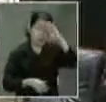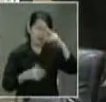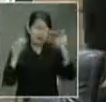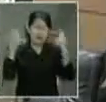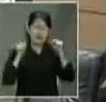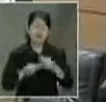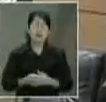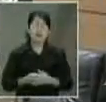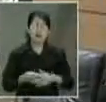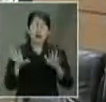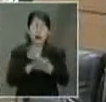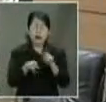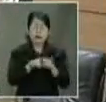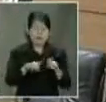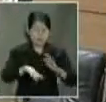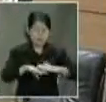เอามือกุมขมับ